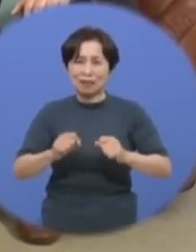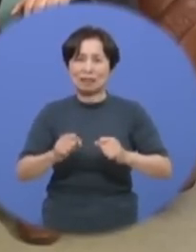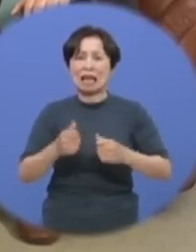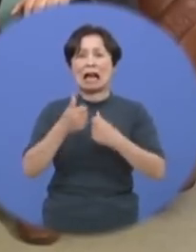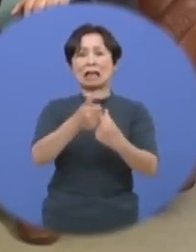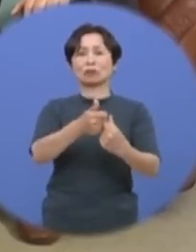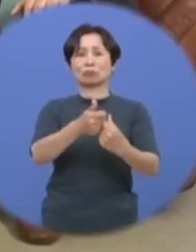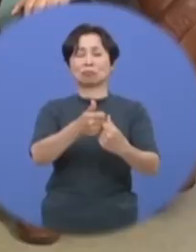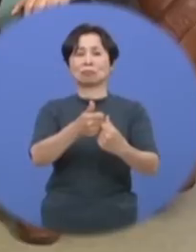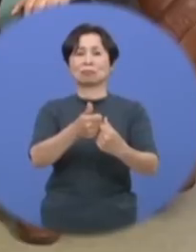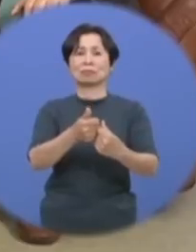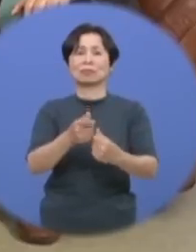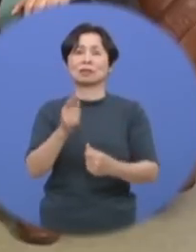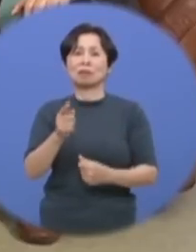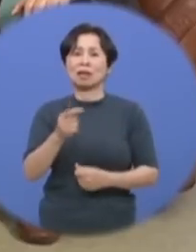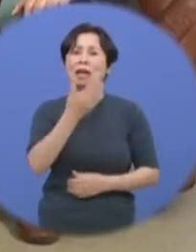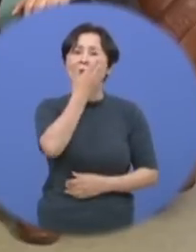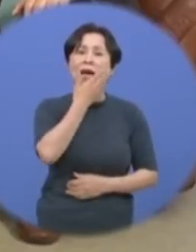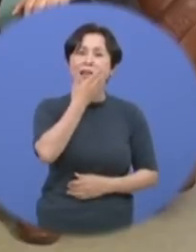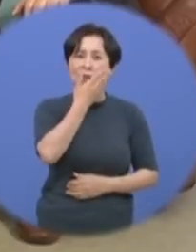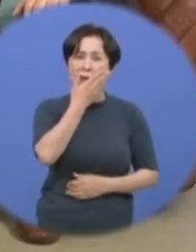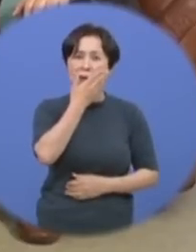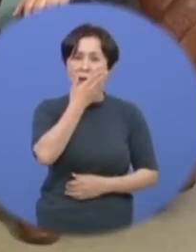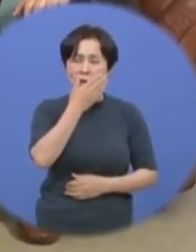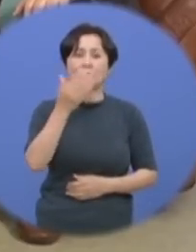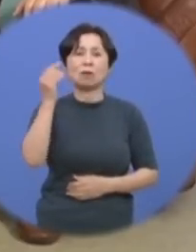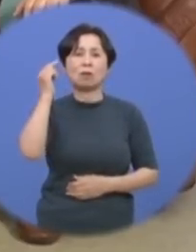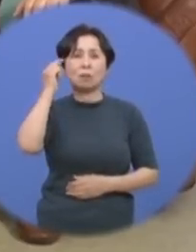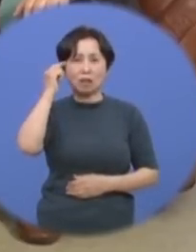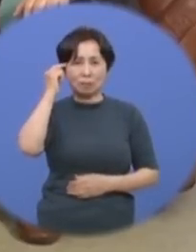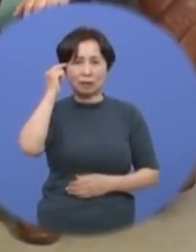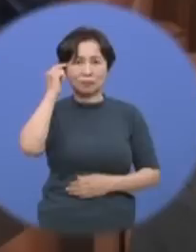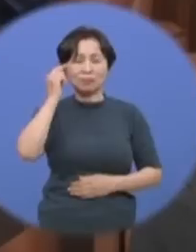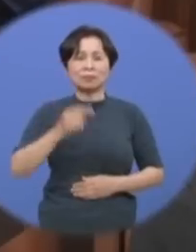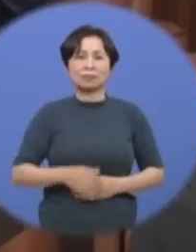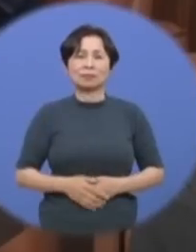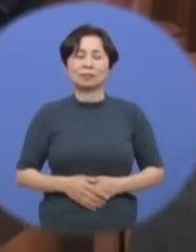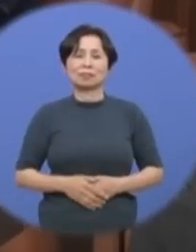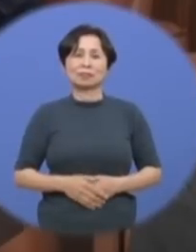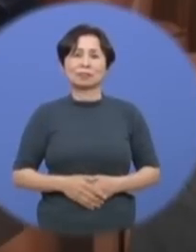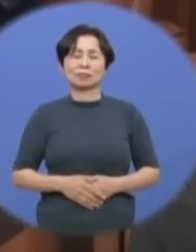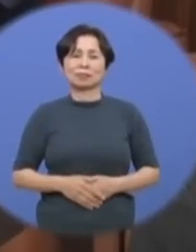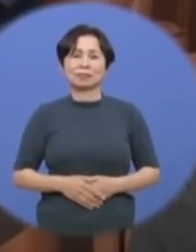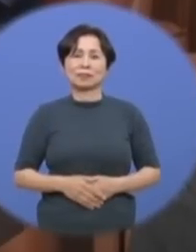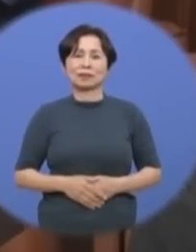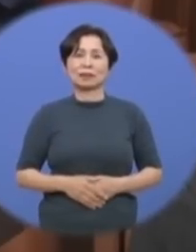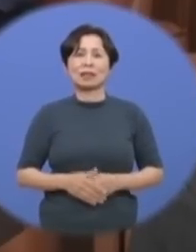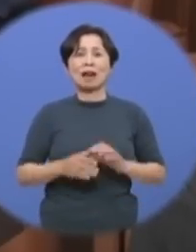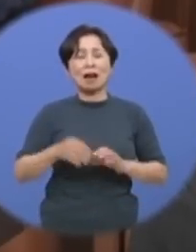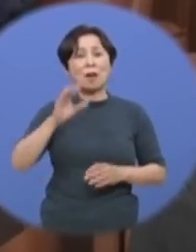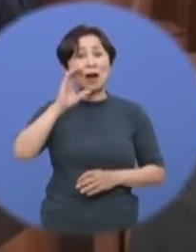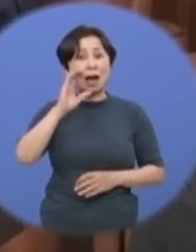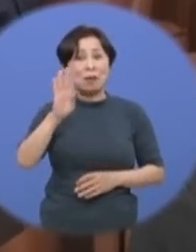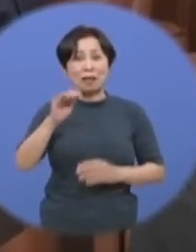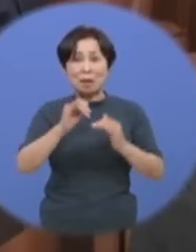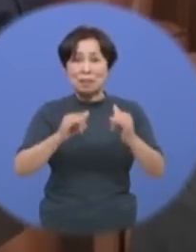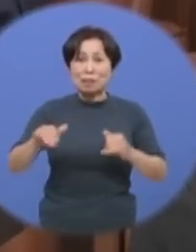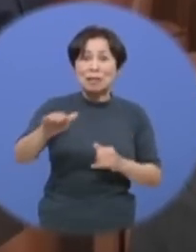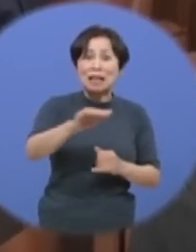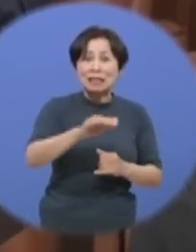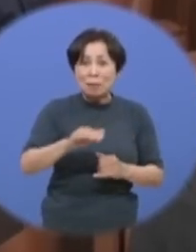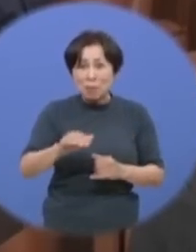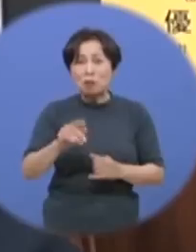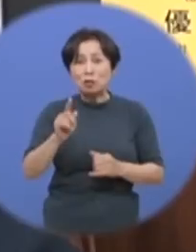そういうのはまだ大事かなと思うんですよねだからそういう面で高のかヤマノケミの皆さんもこうみてほしいなと思うんです